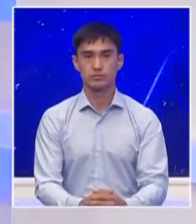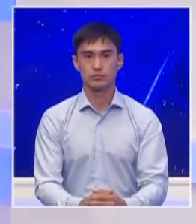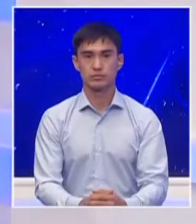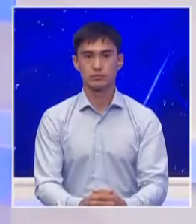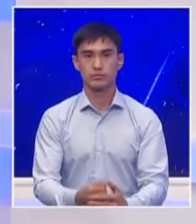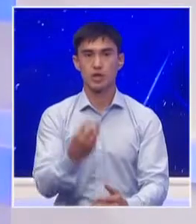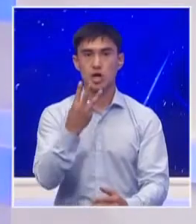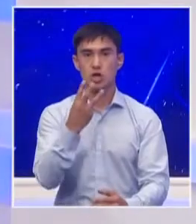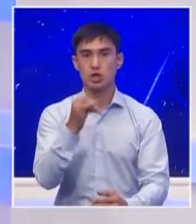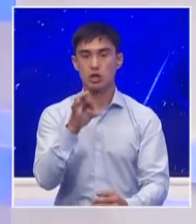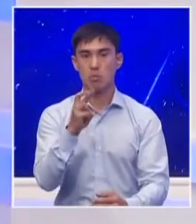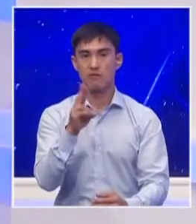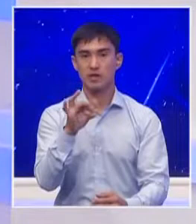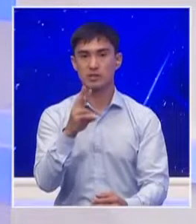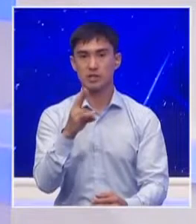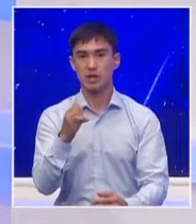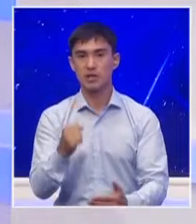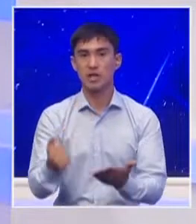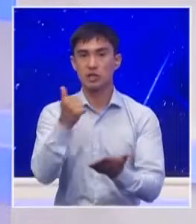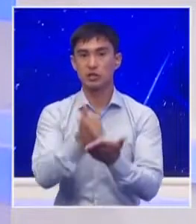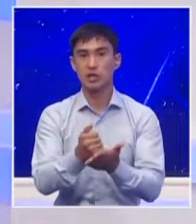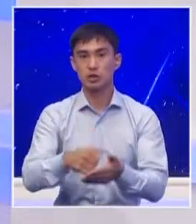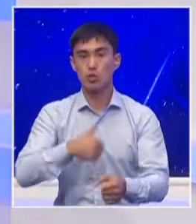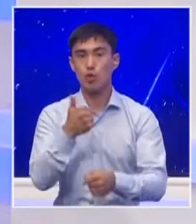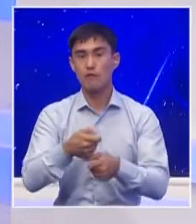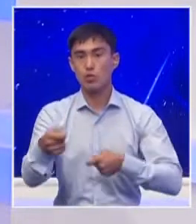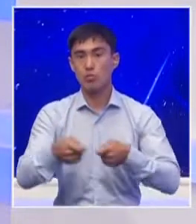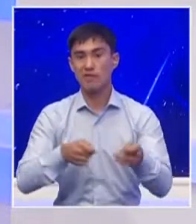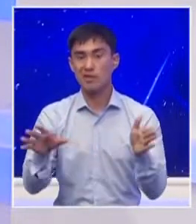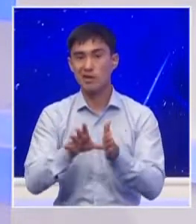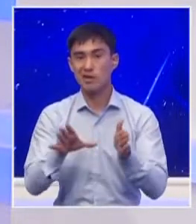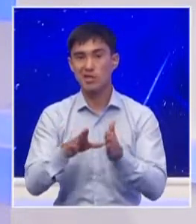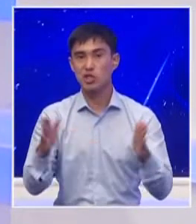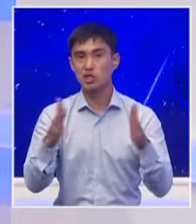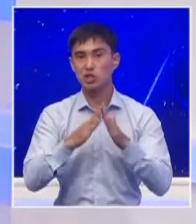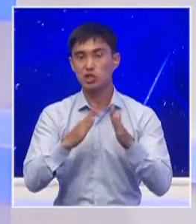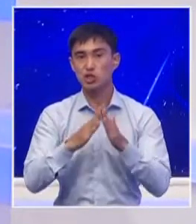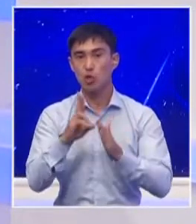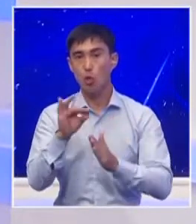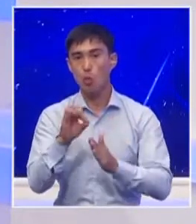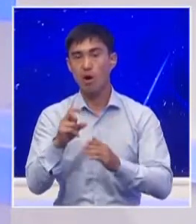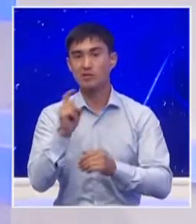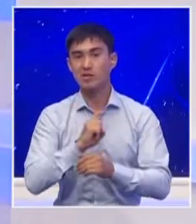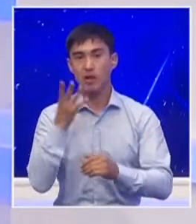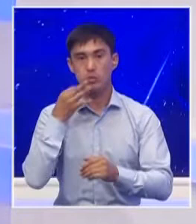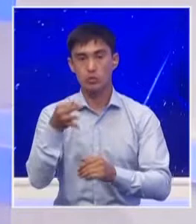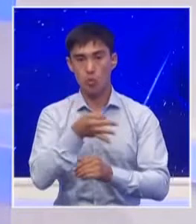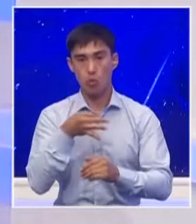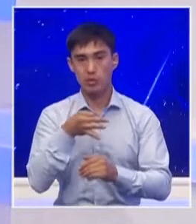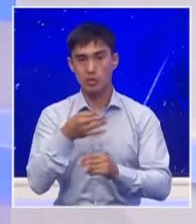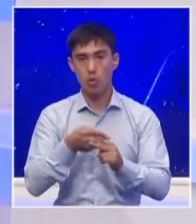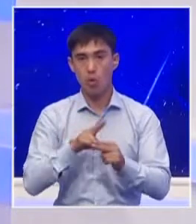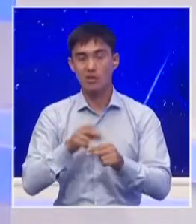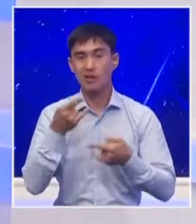шолто баев дастан туров бегаешь назначен руководителем управления энергетики и жилищно-коммунального хозяйства алматинской области